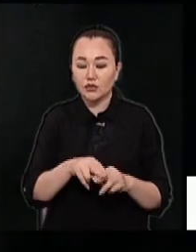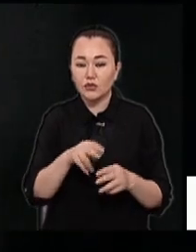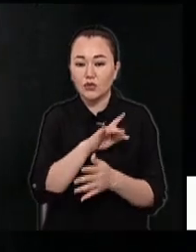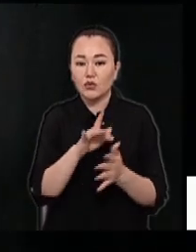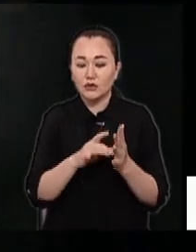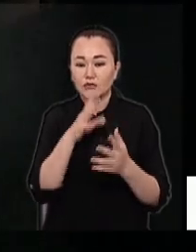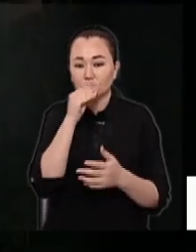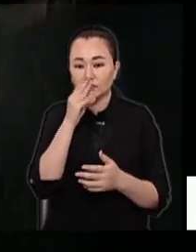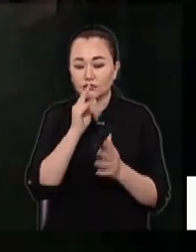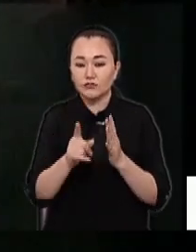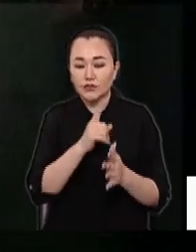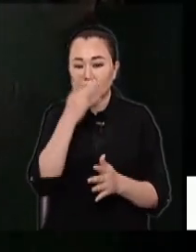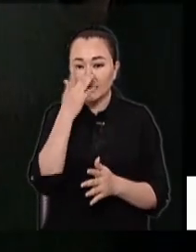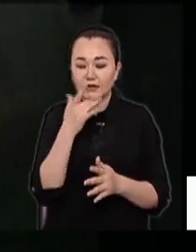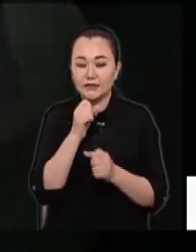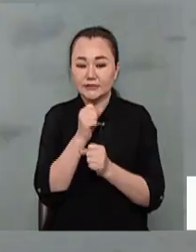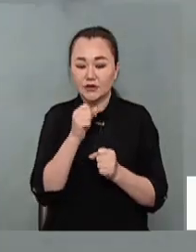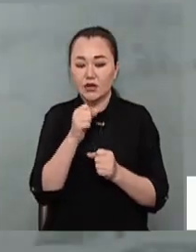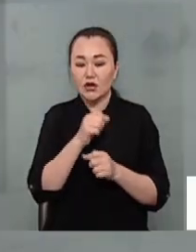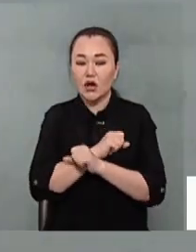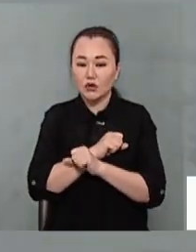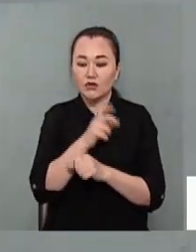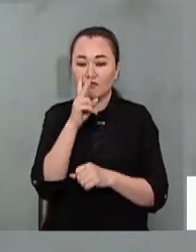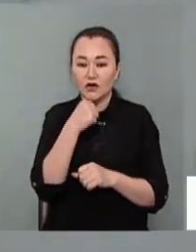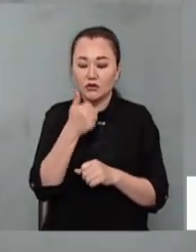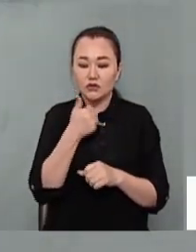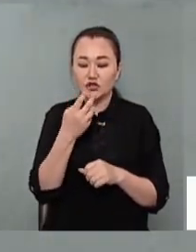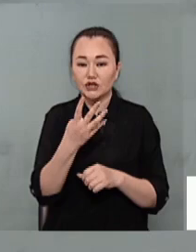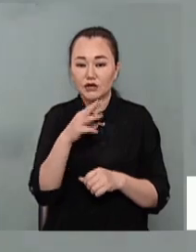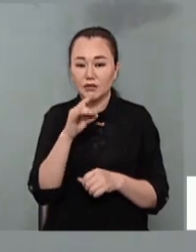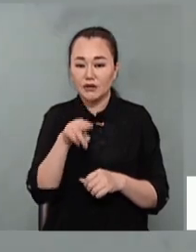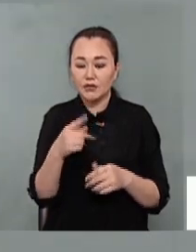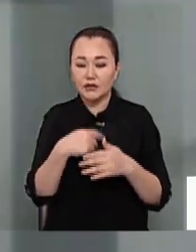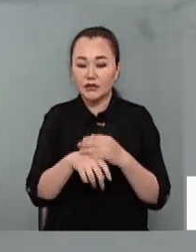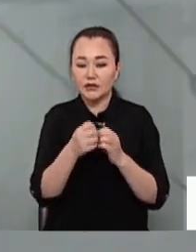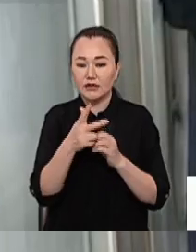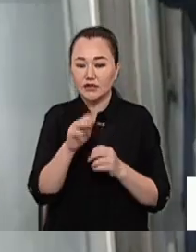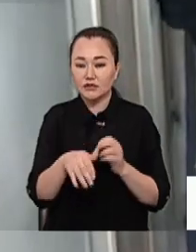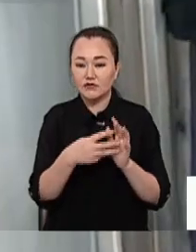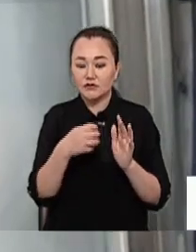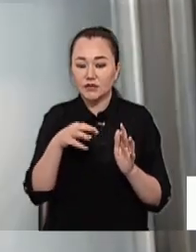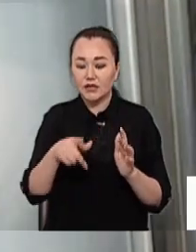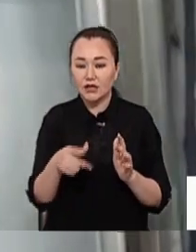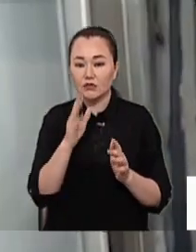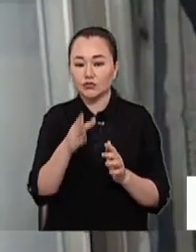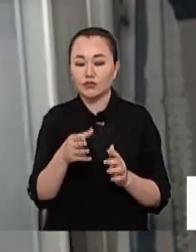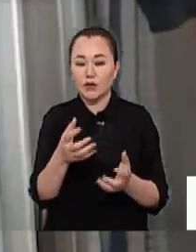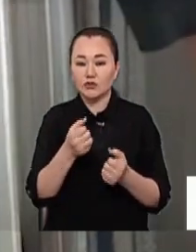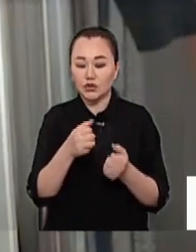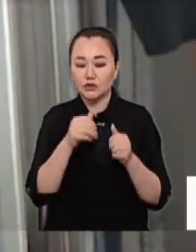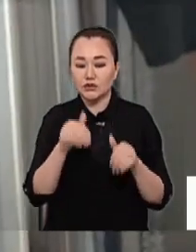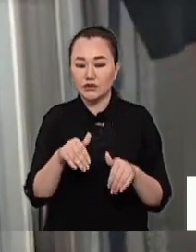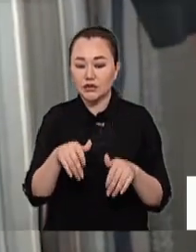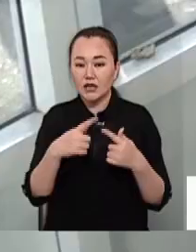междугородним транспортом на летних и зимних каникулах. Два раза в год по 4 МРП, то есть 13 800 тенге, будут получать